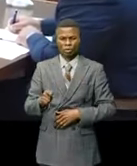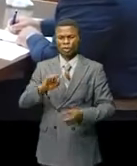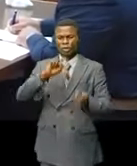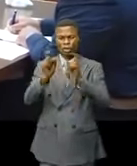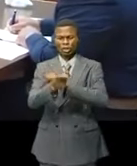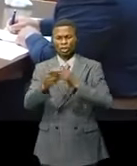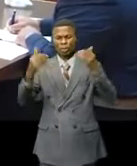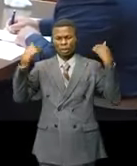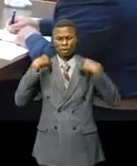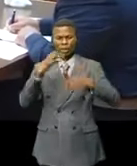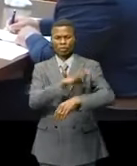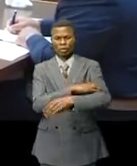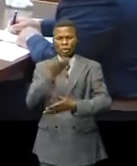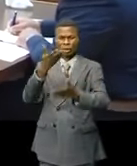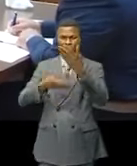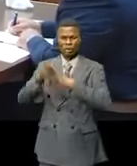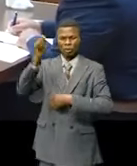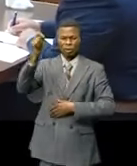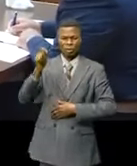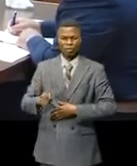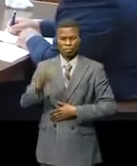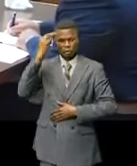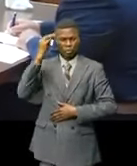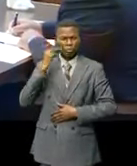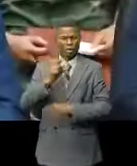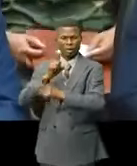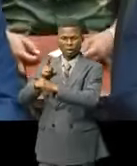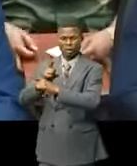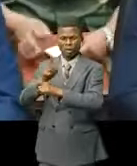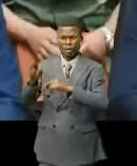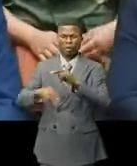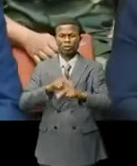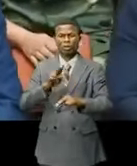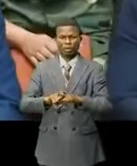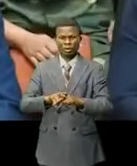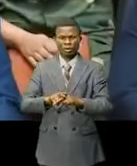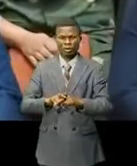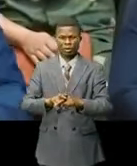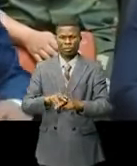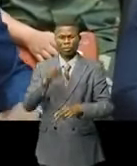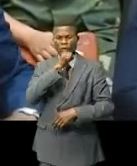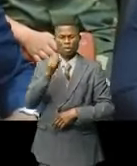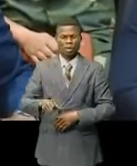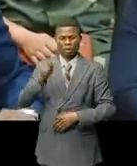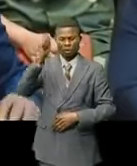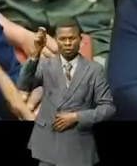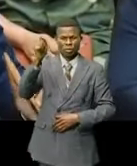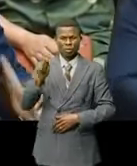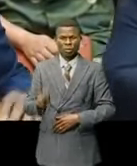siège par le ministre de la Défense nationale et ancien combattant.